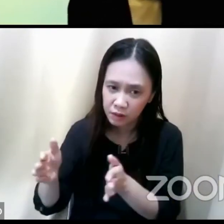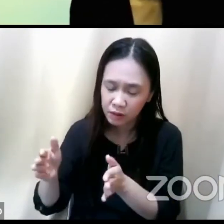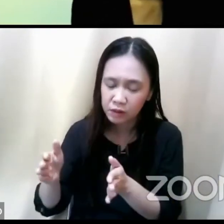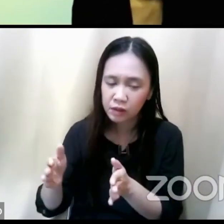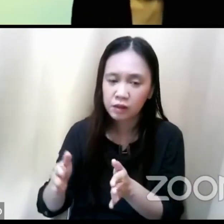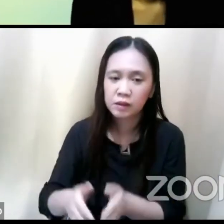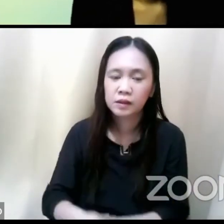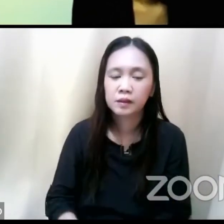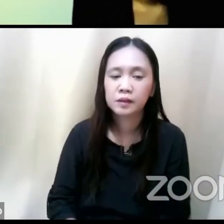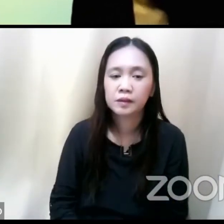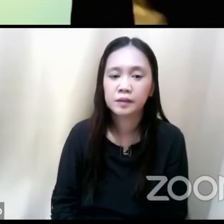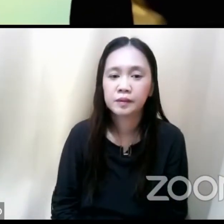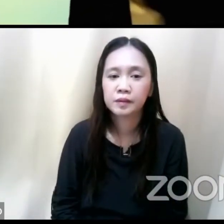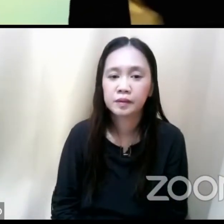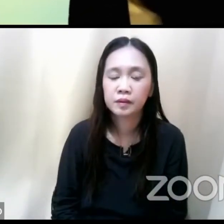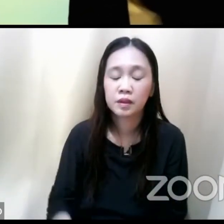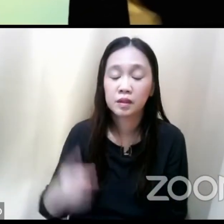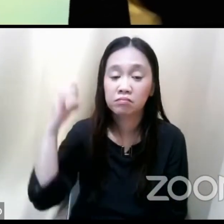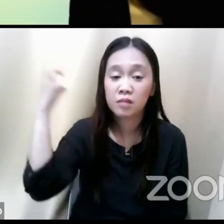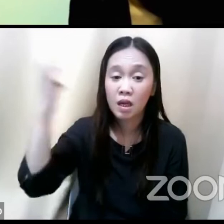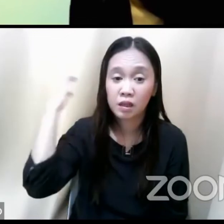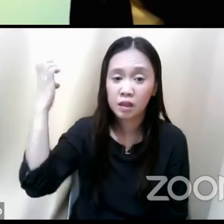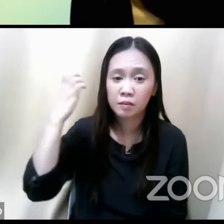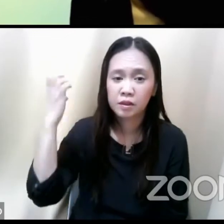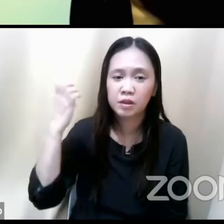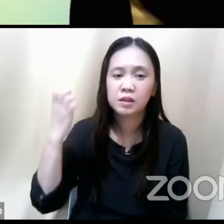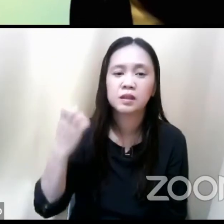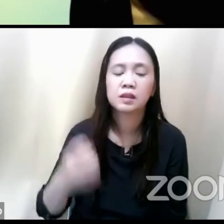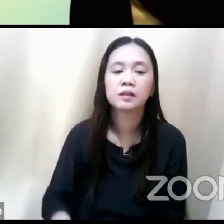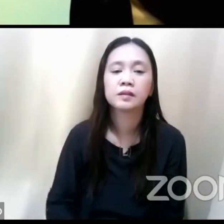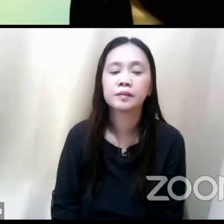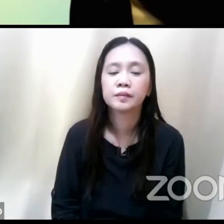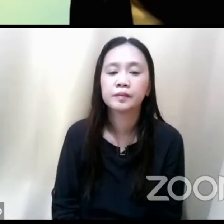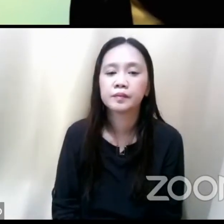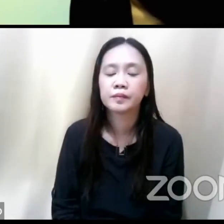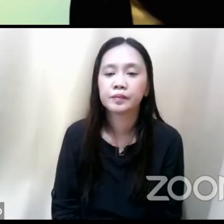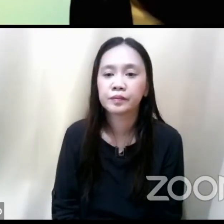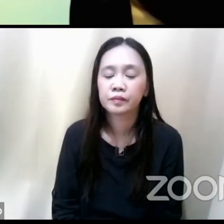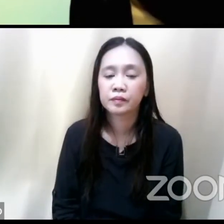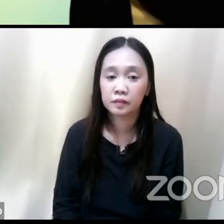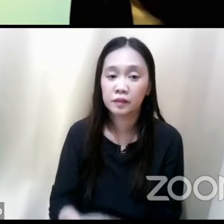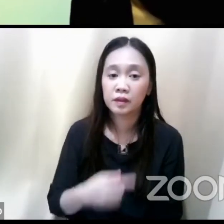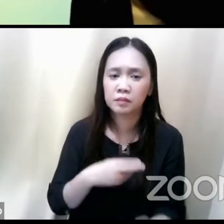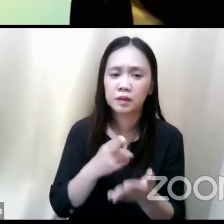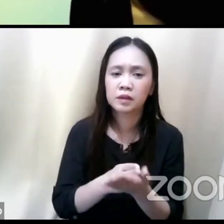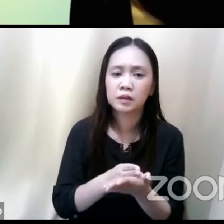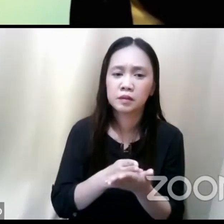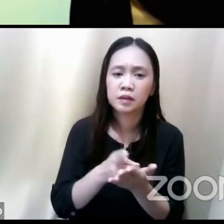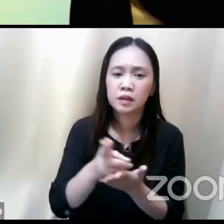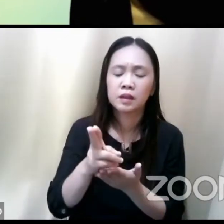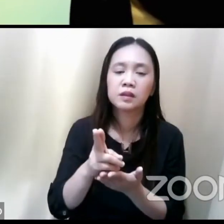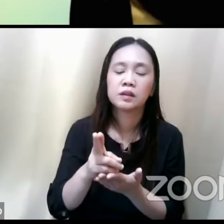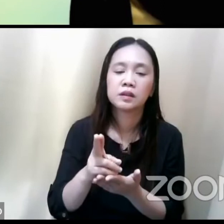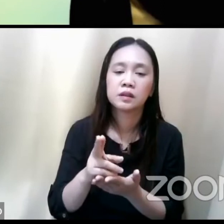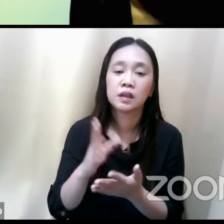para sa isang emerhensya? Okay. Okay. To be honest, no, mas madaling magbigay